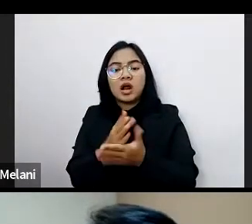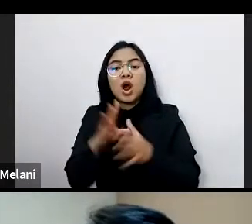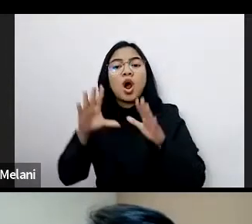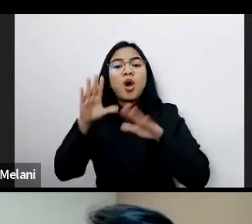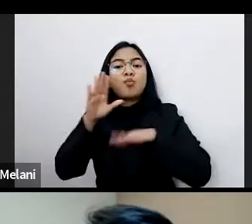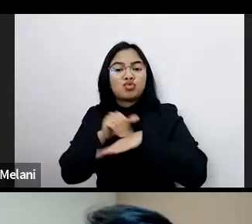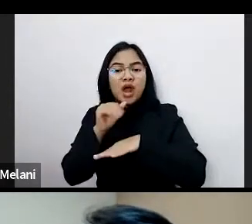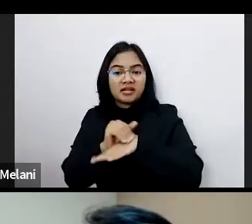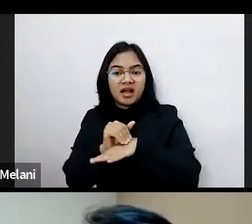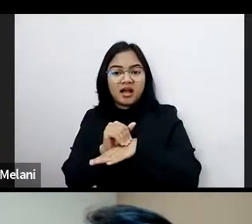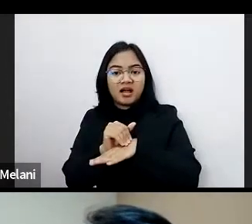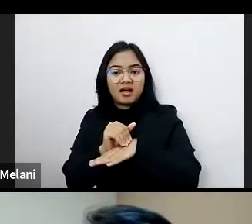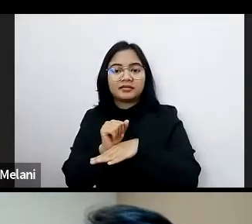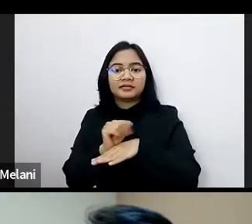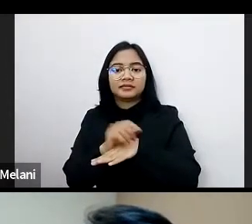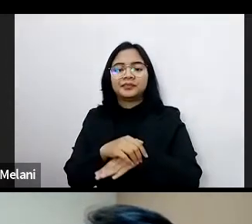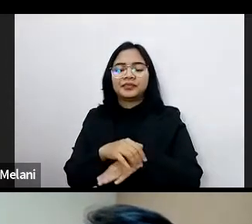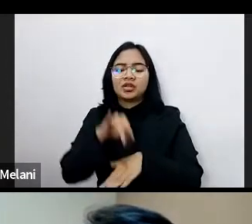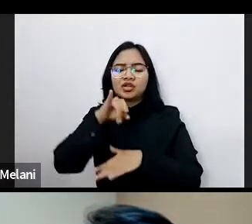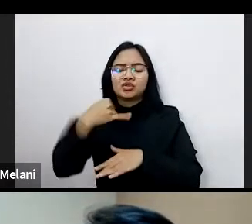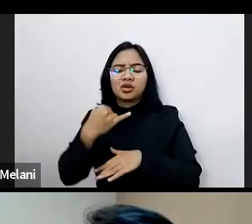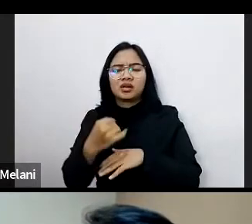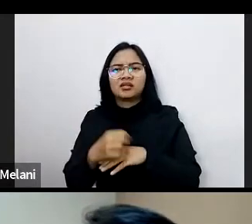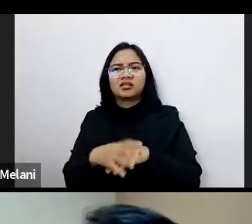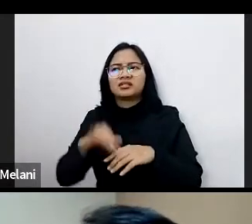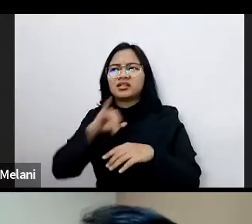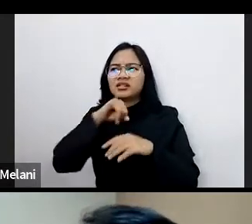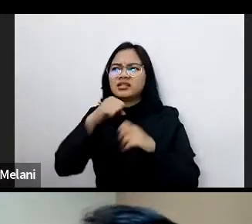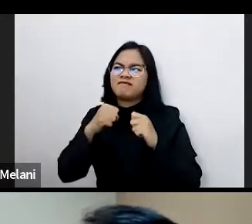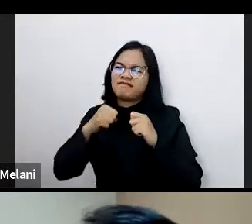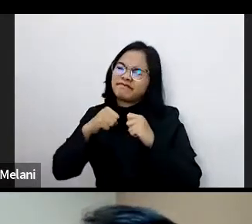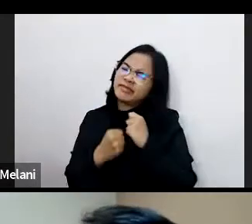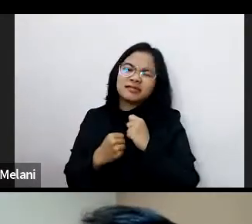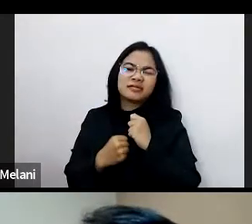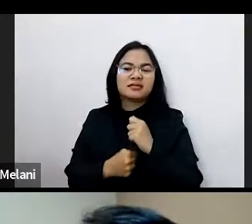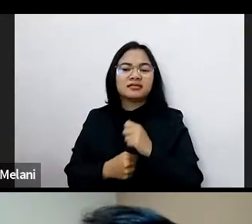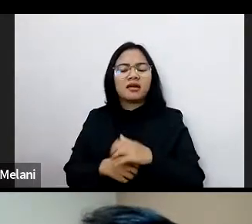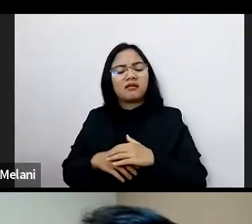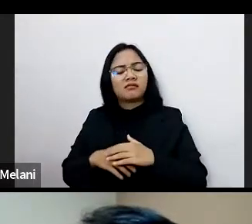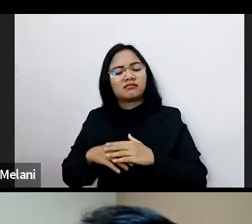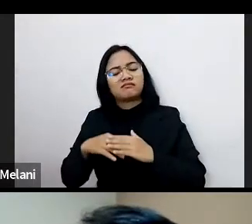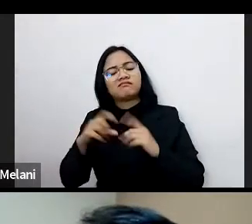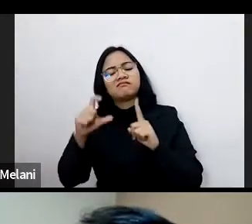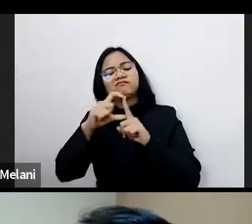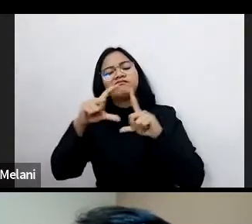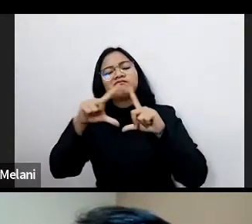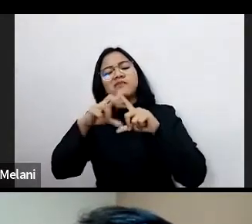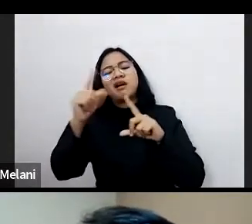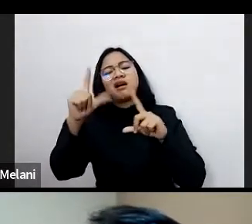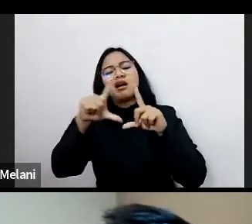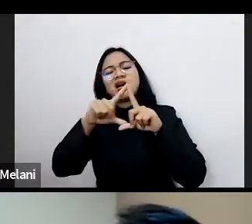itu juga diperparah dengan tidak ada dukungan dari pasangan atau keluarga besar.